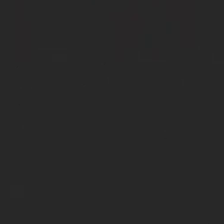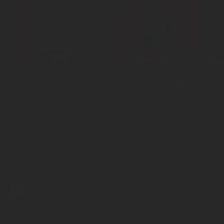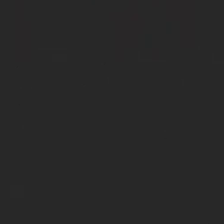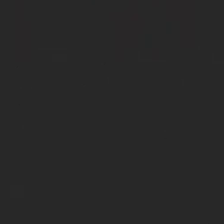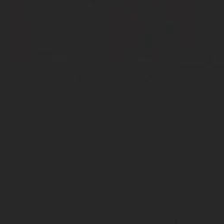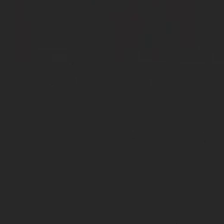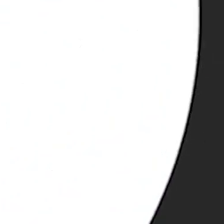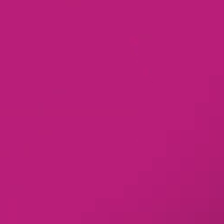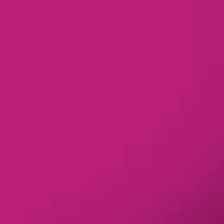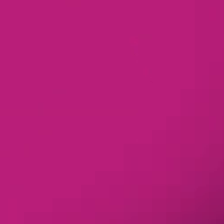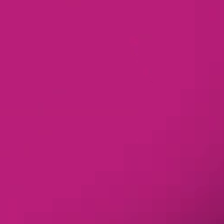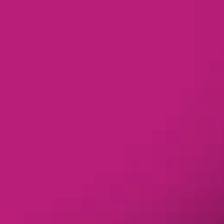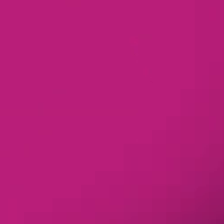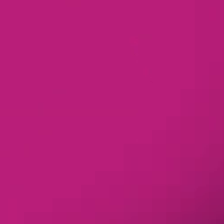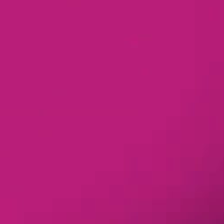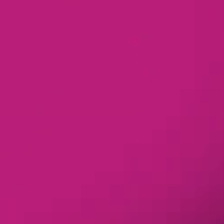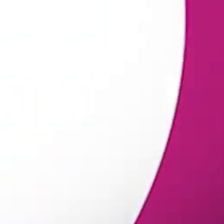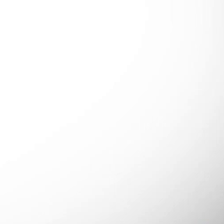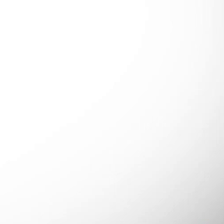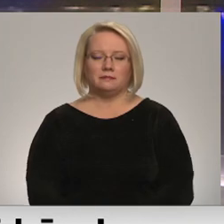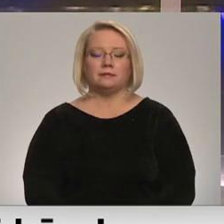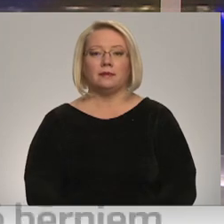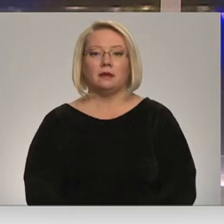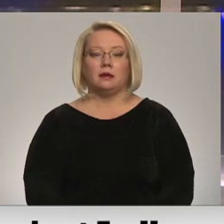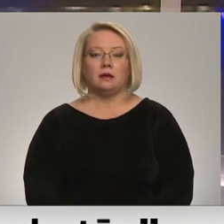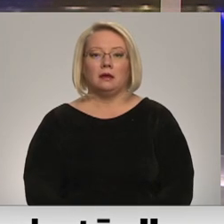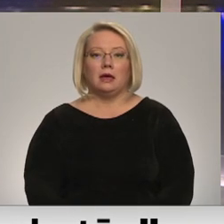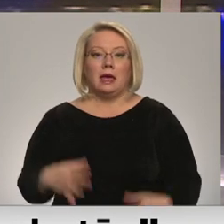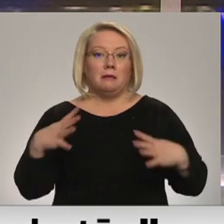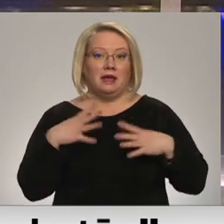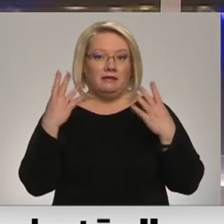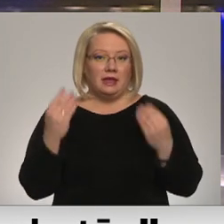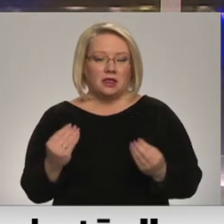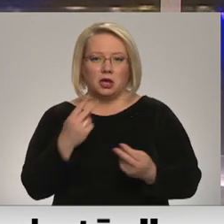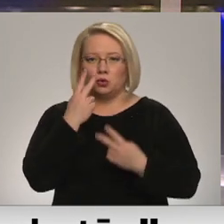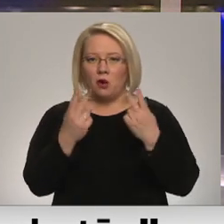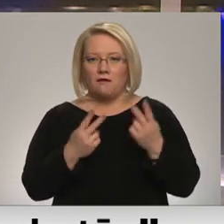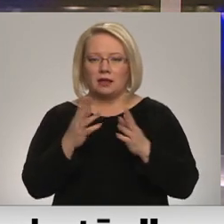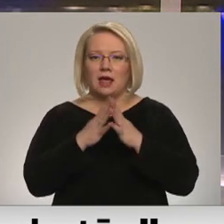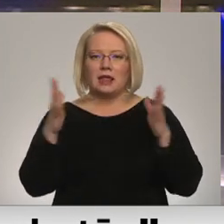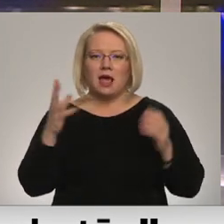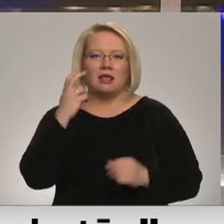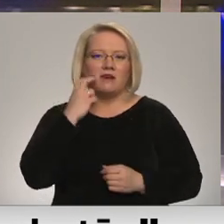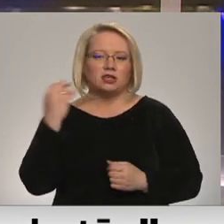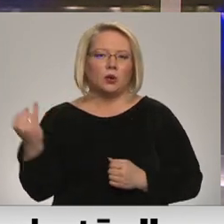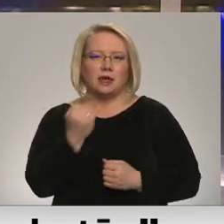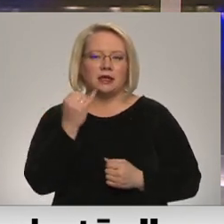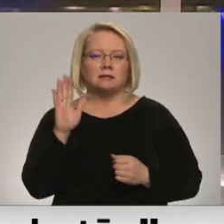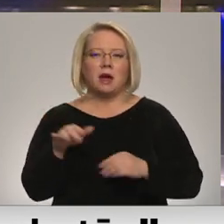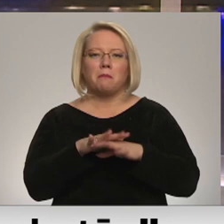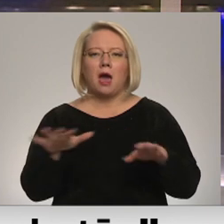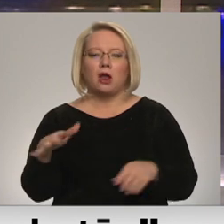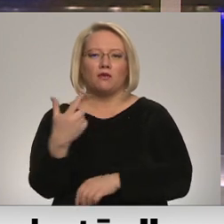Re, viss ēters ir te! Brīvdienās novērota liela vecāku interese par bērnu